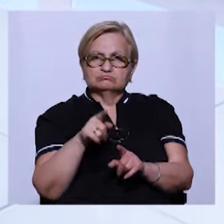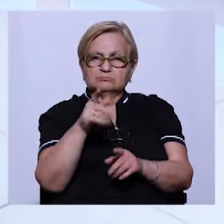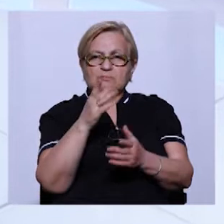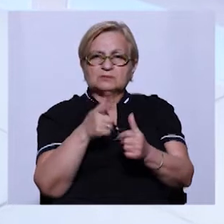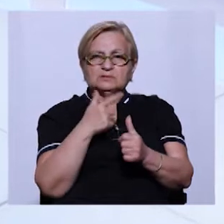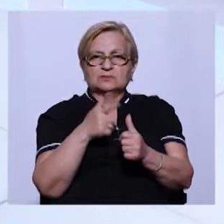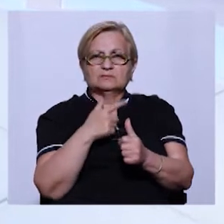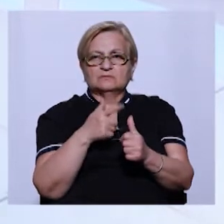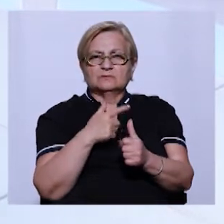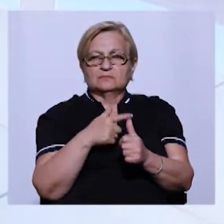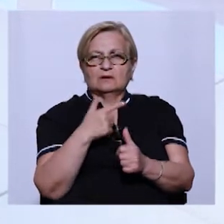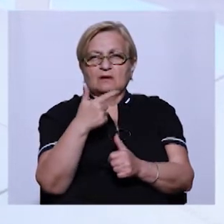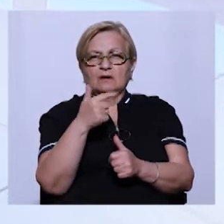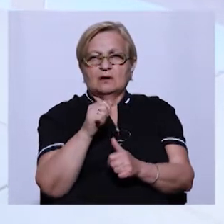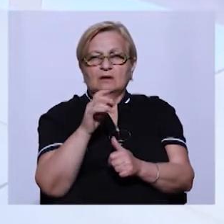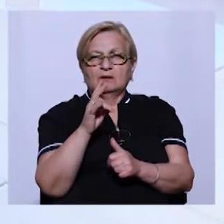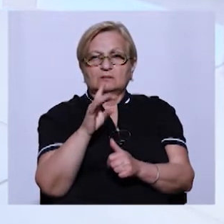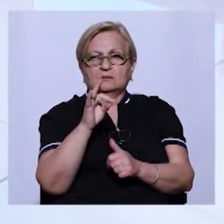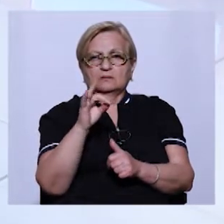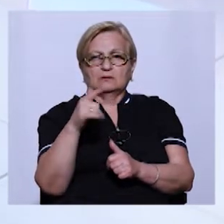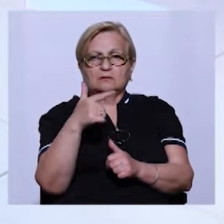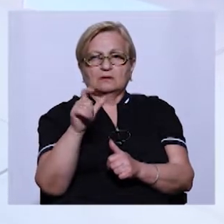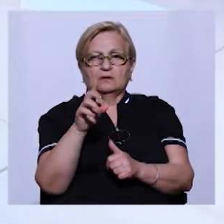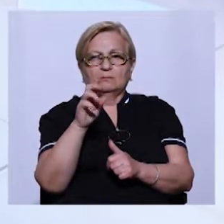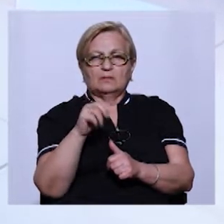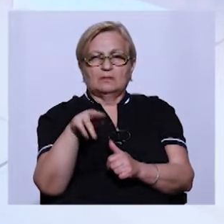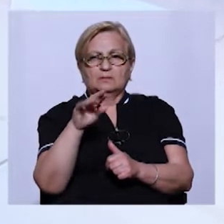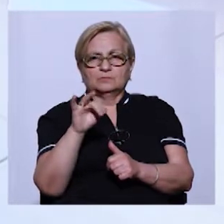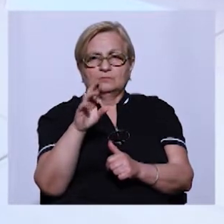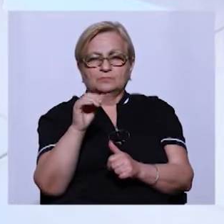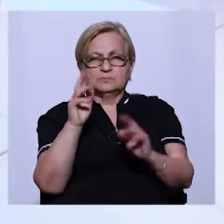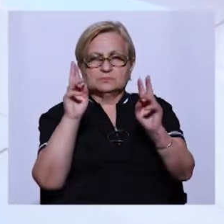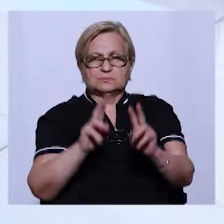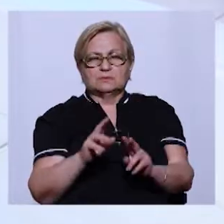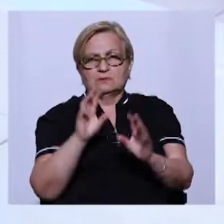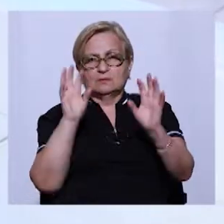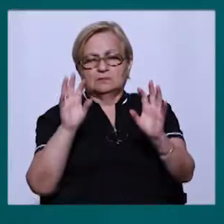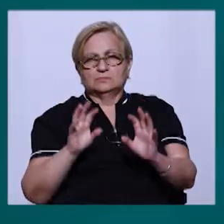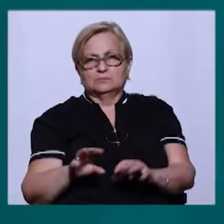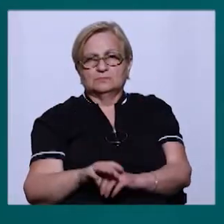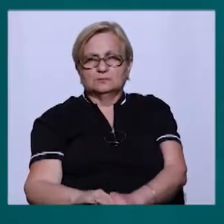განრიგებადობის კანონი, გამრავლების განრიგებადობის და დაგიწეთ აგერ. განრიგებადობის.